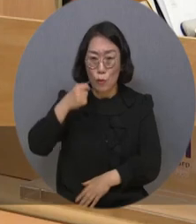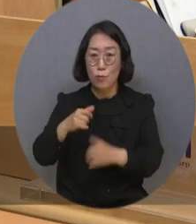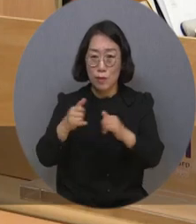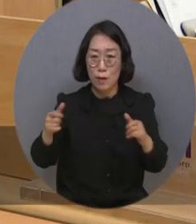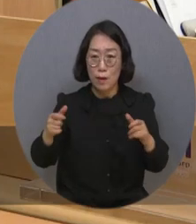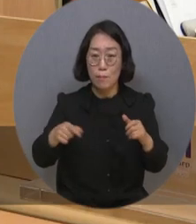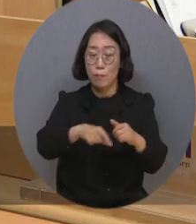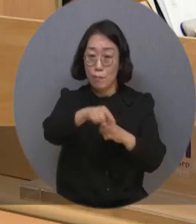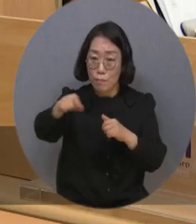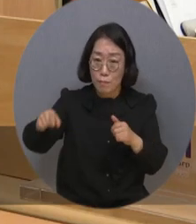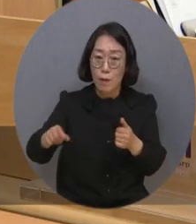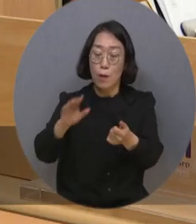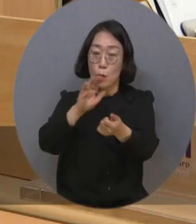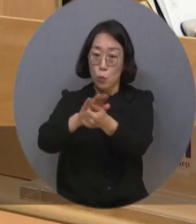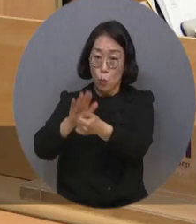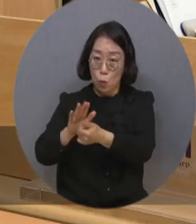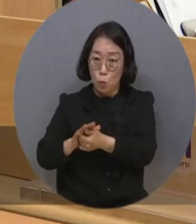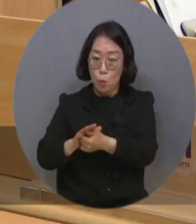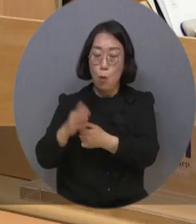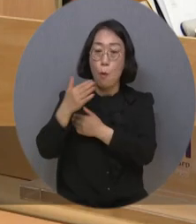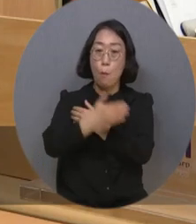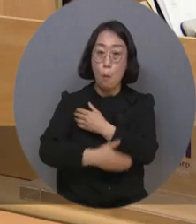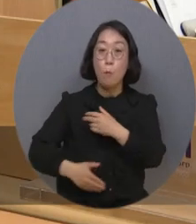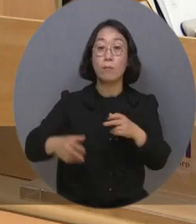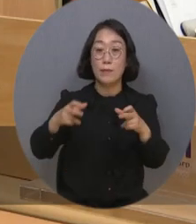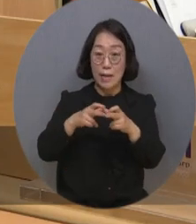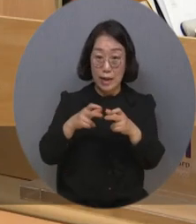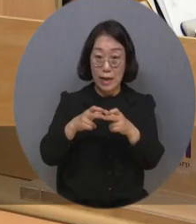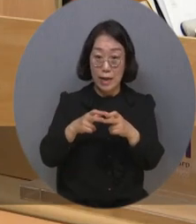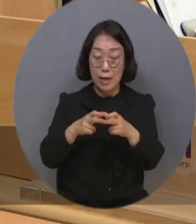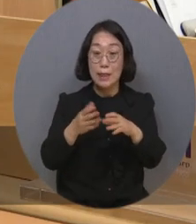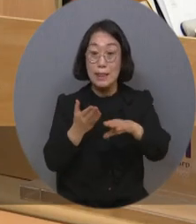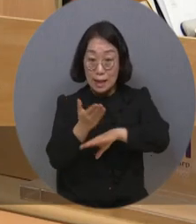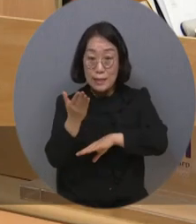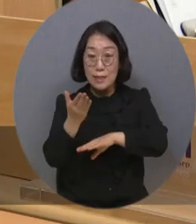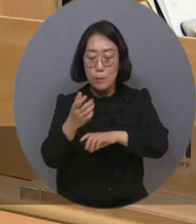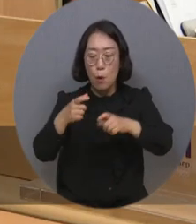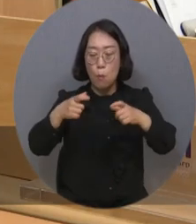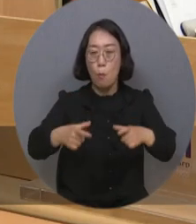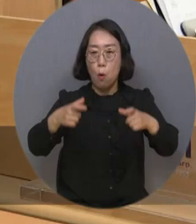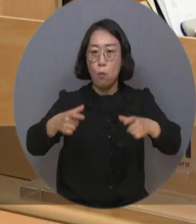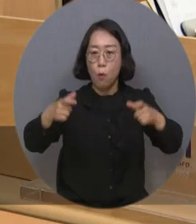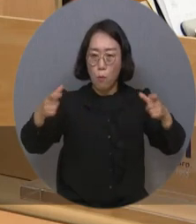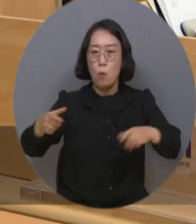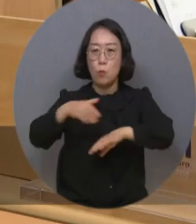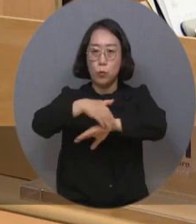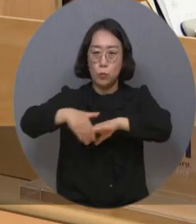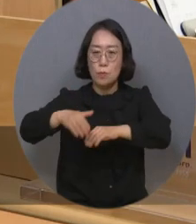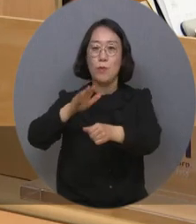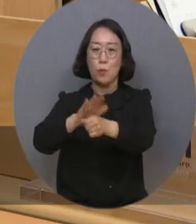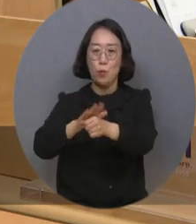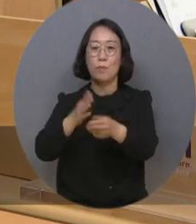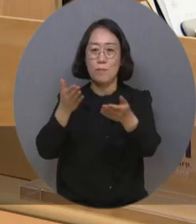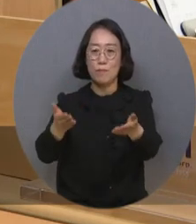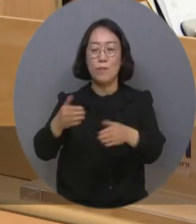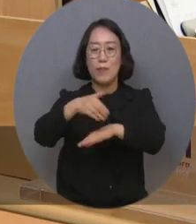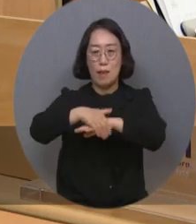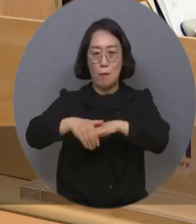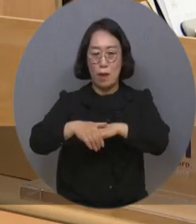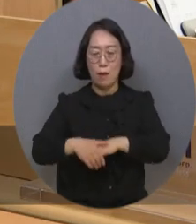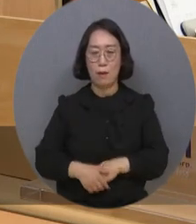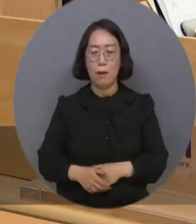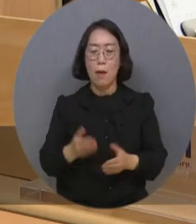위해서 또 그 신체 장애가 있으신 분들도 순차적으로 진행할 예정입니다. 네.